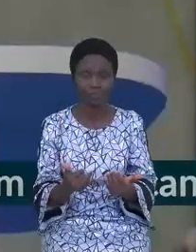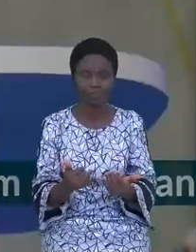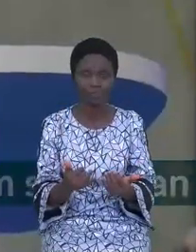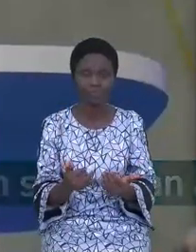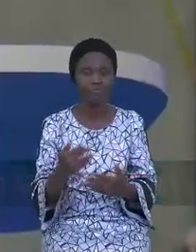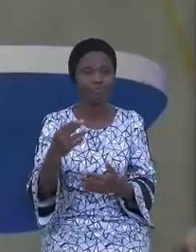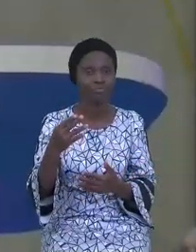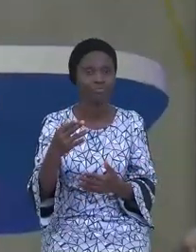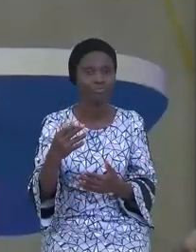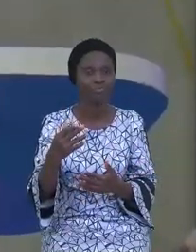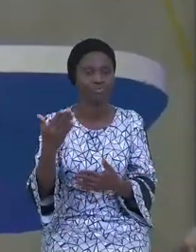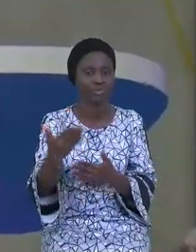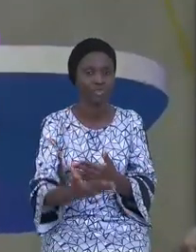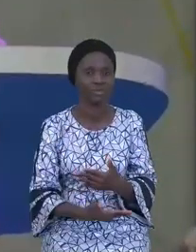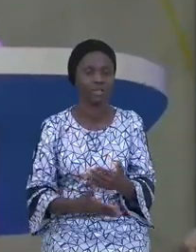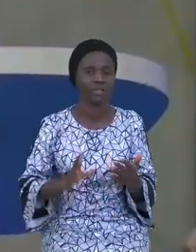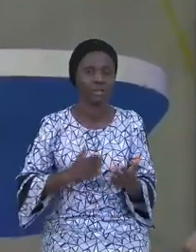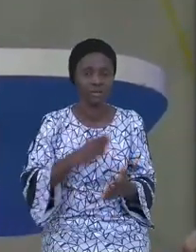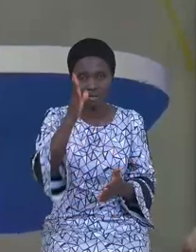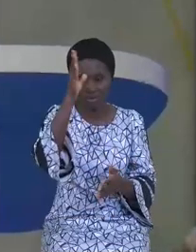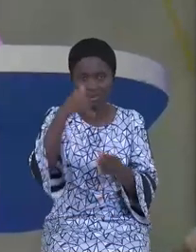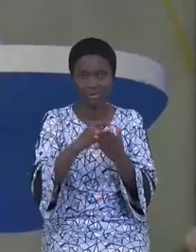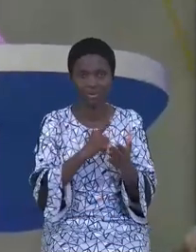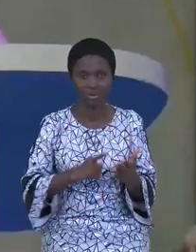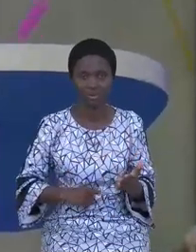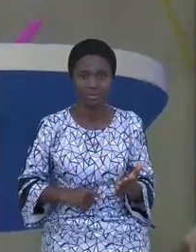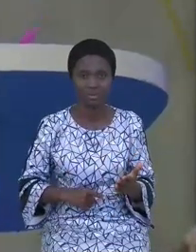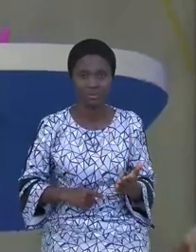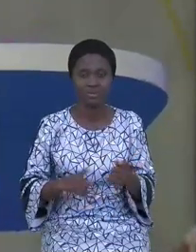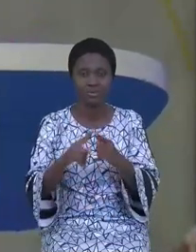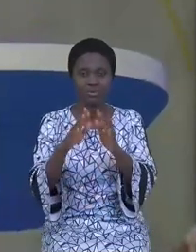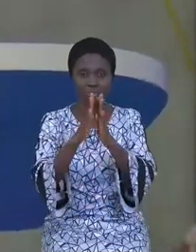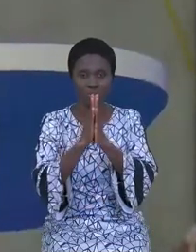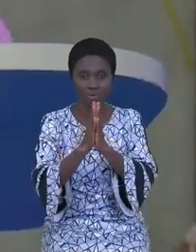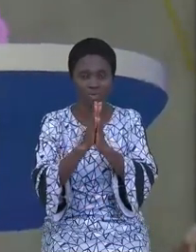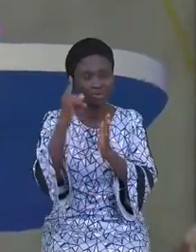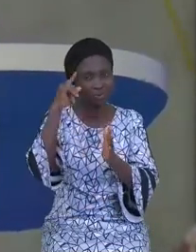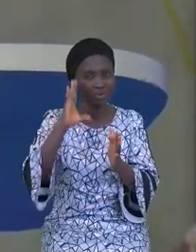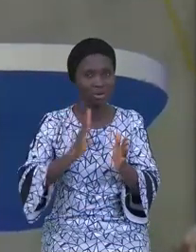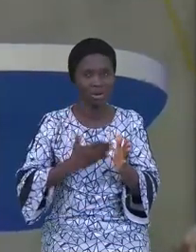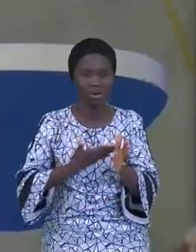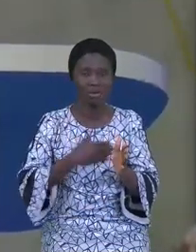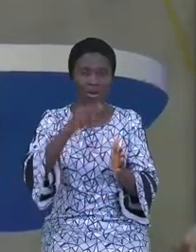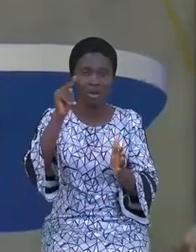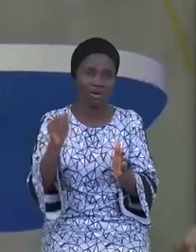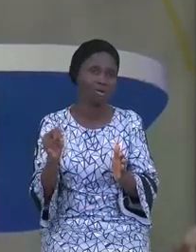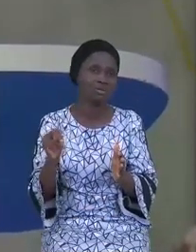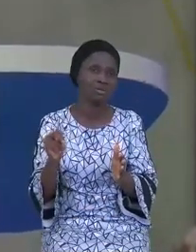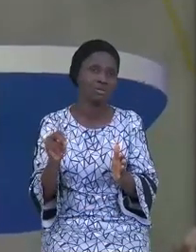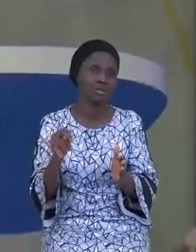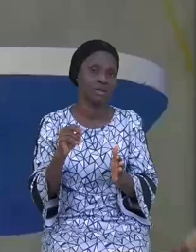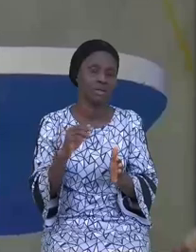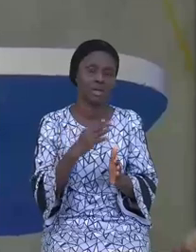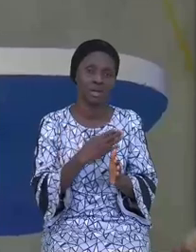Dans la vie de notre Père, dans le Seigneur, l'organisateur de cette conférence, vous priez pour nos besoins. Espère